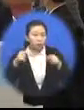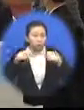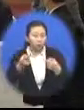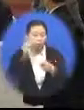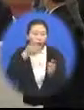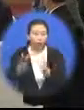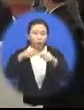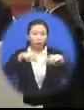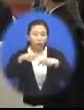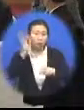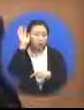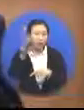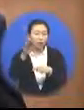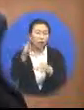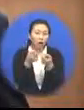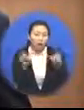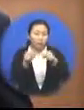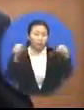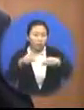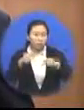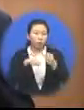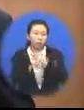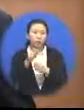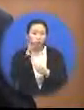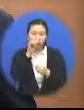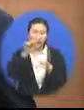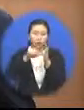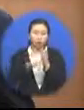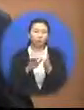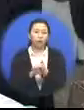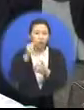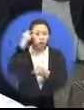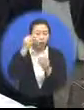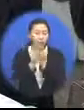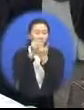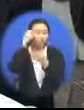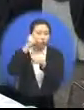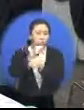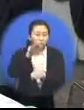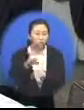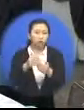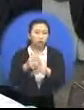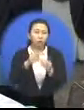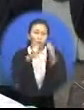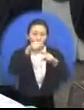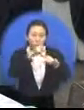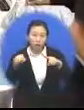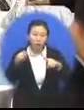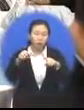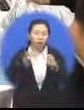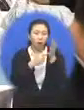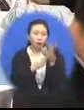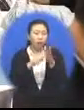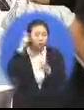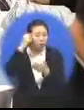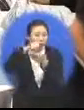함께 논의하는 뜻깊은 시간이 됐습니다 한편 충남 발전 연구원은 이번 제한 대회에서 발표된 의견을 바탕으로